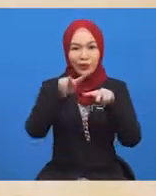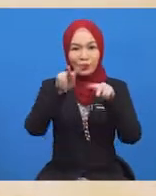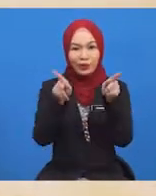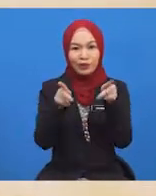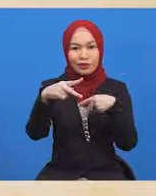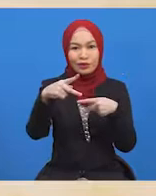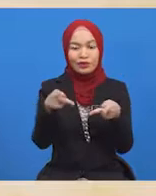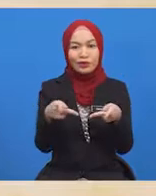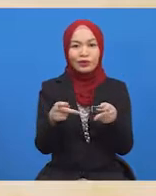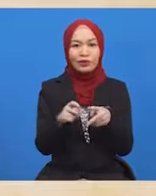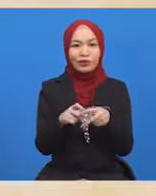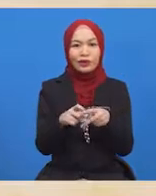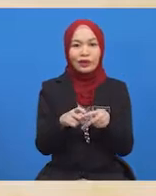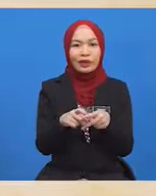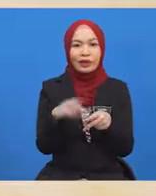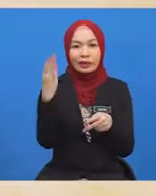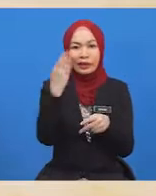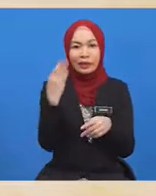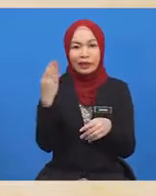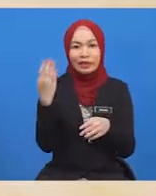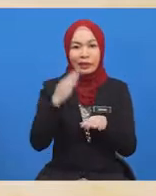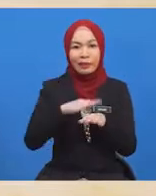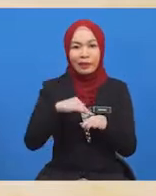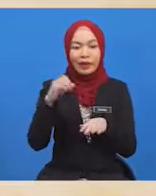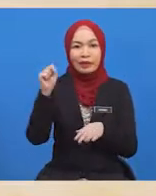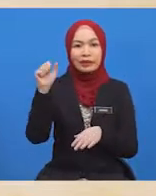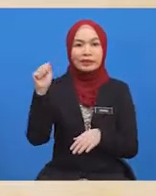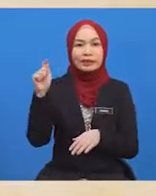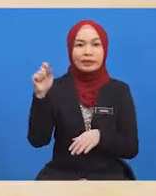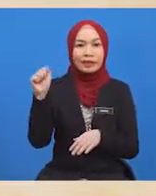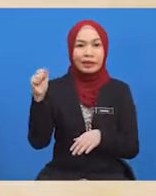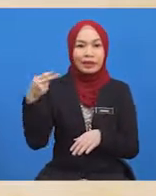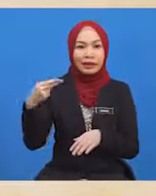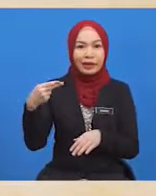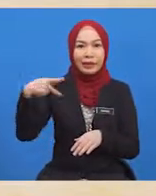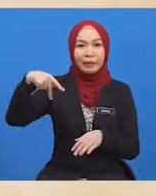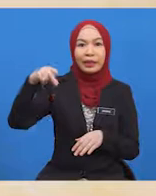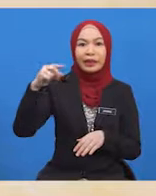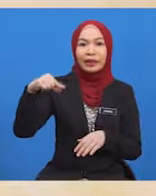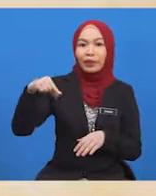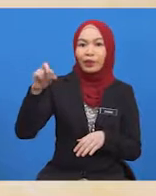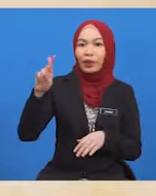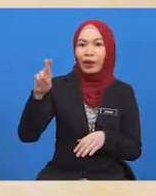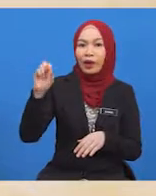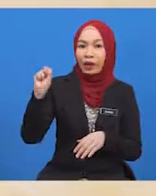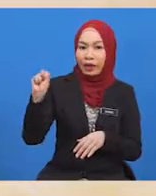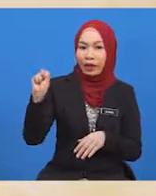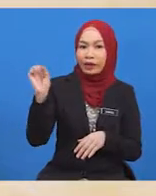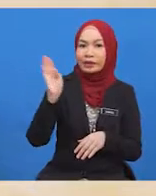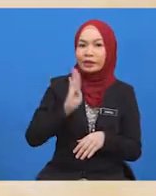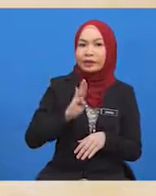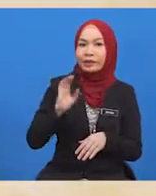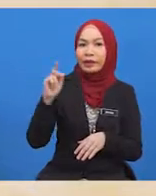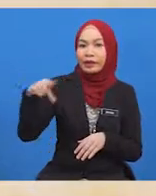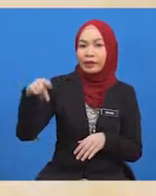Nyatakan nomor kepada satah berikut, iaitu A, P, Q, R, S, B, P, S, T,